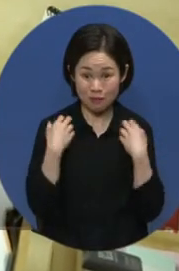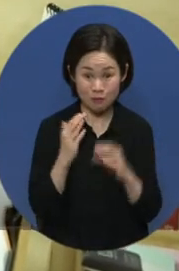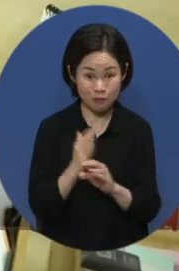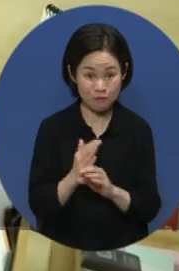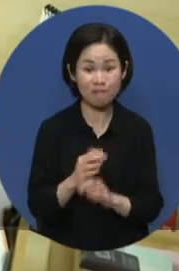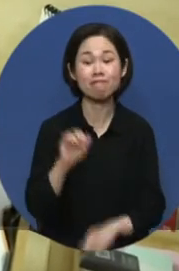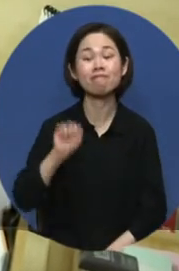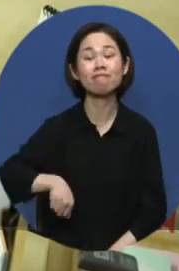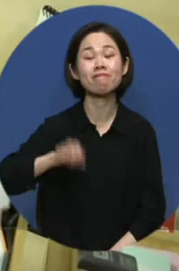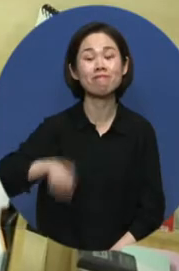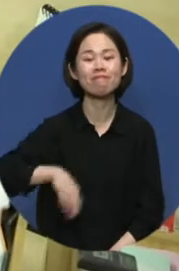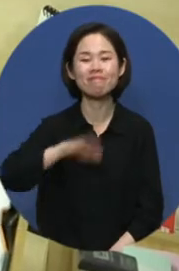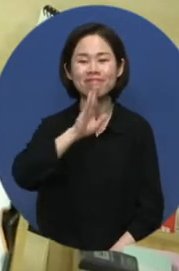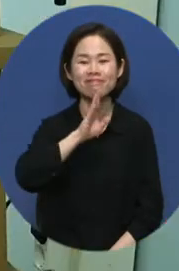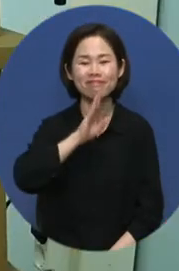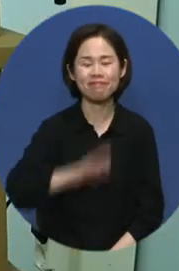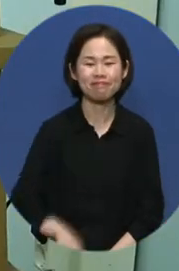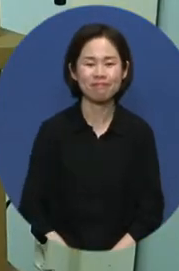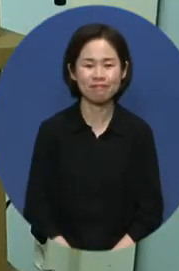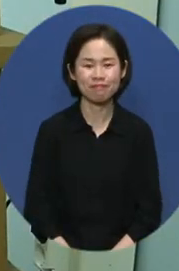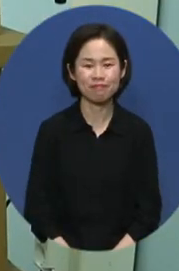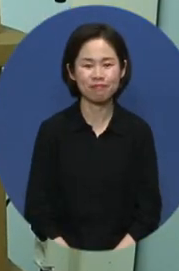그렇습니다.